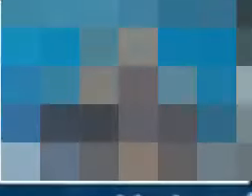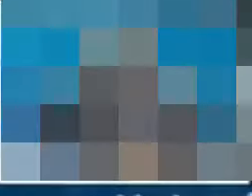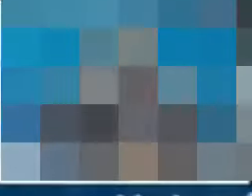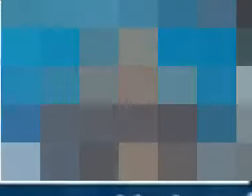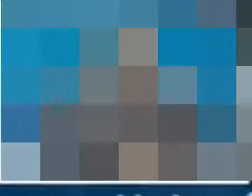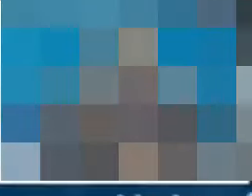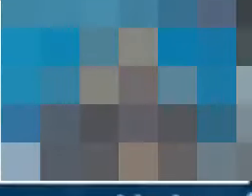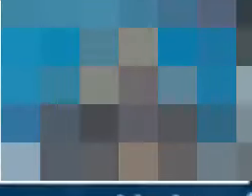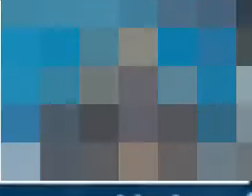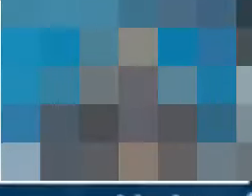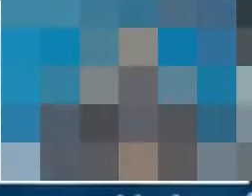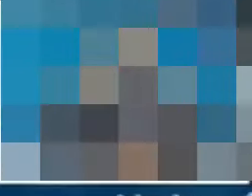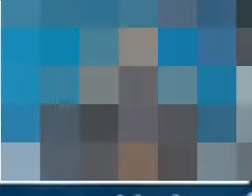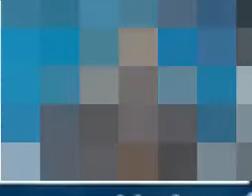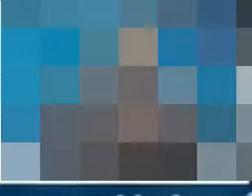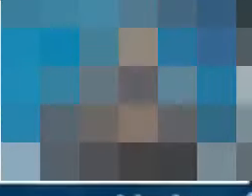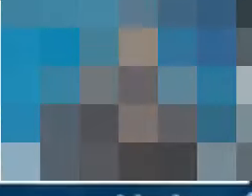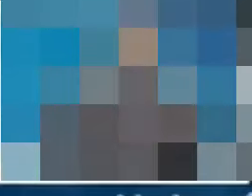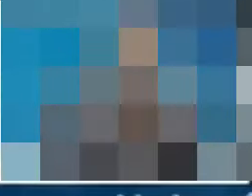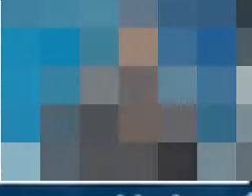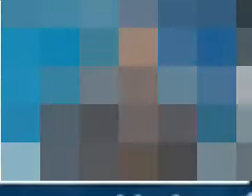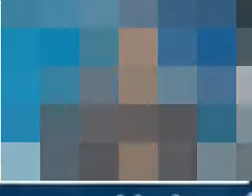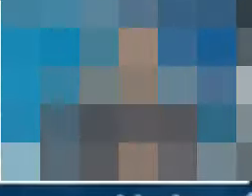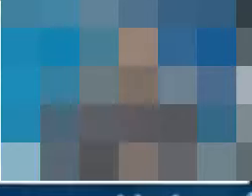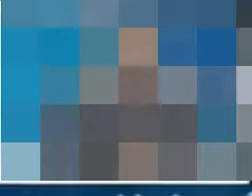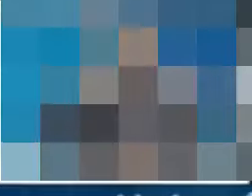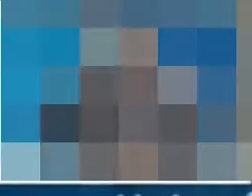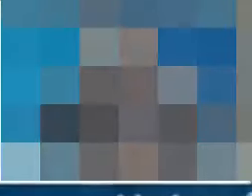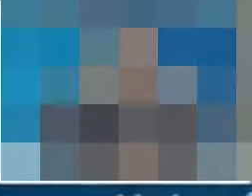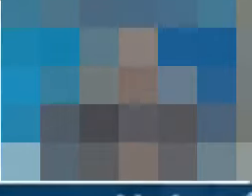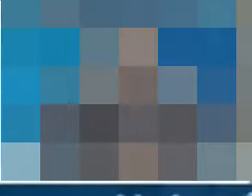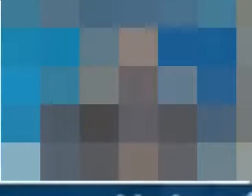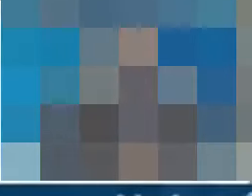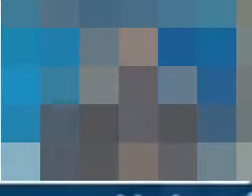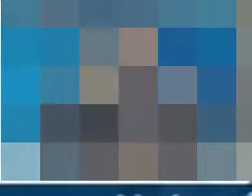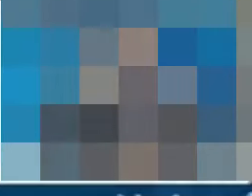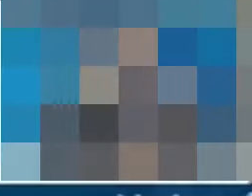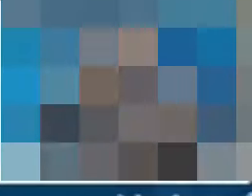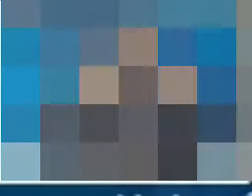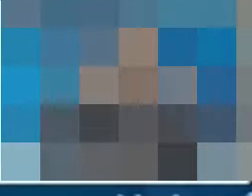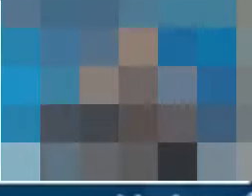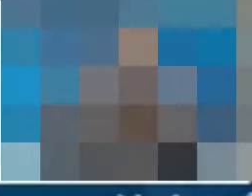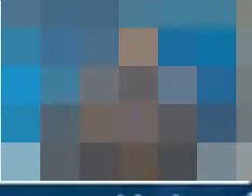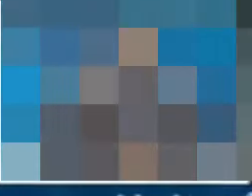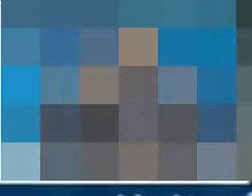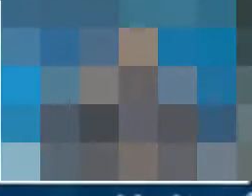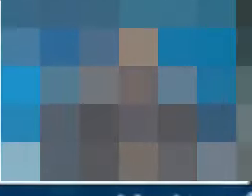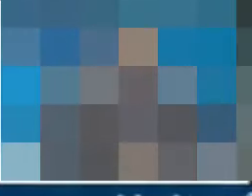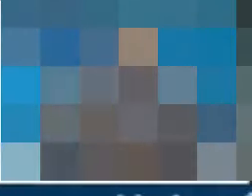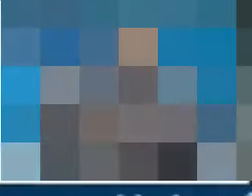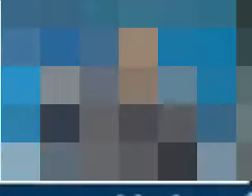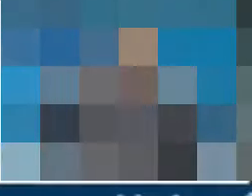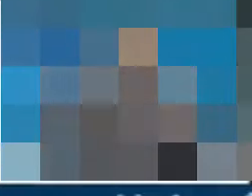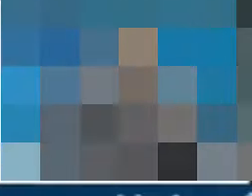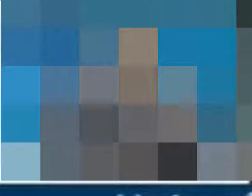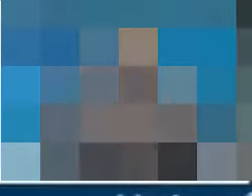3534 شهيدا ونحو 71 و920 مصابا منذ السابع من اكتوبر الماضي